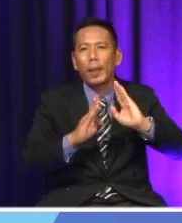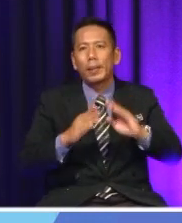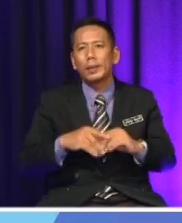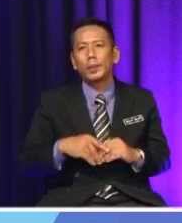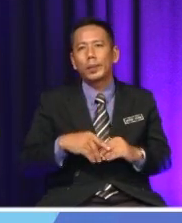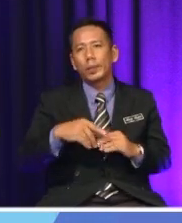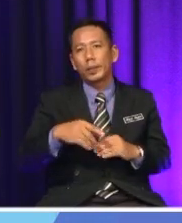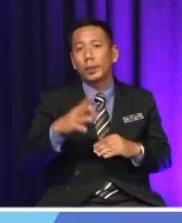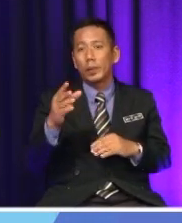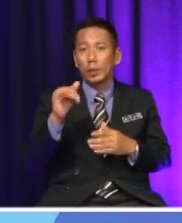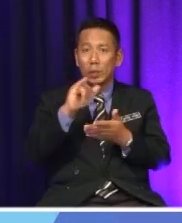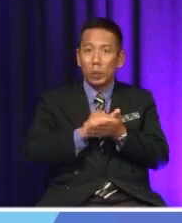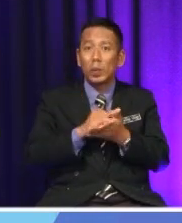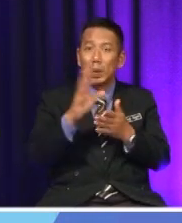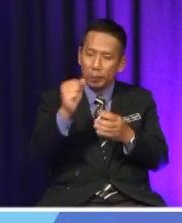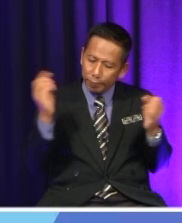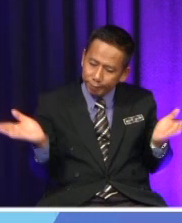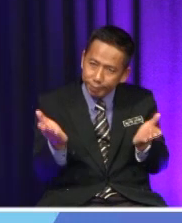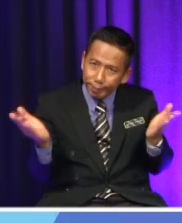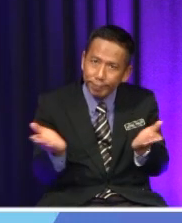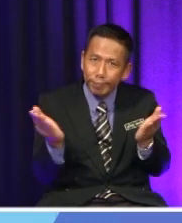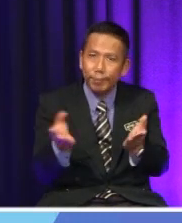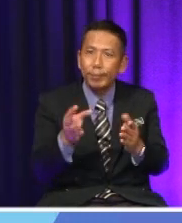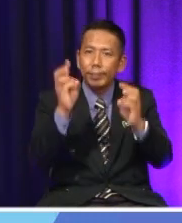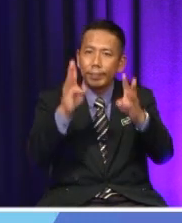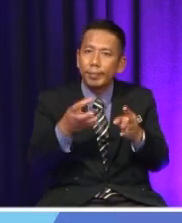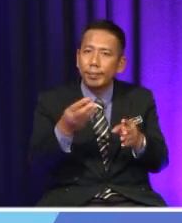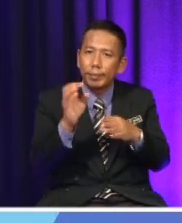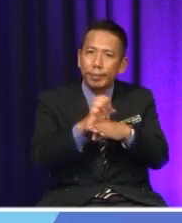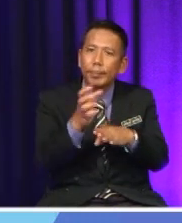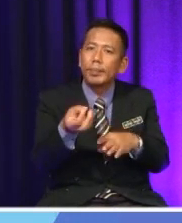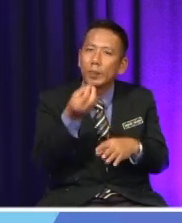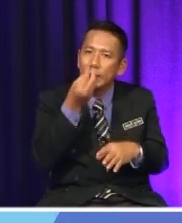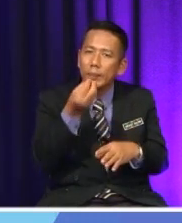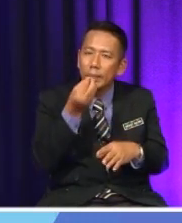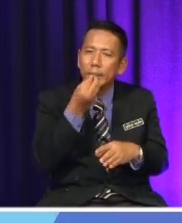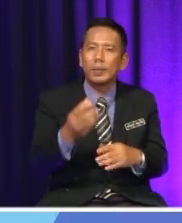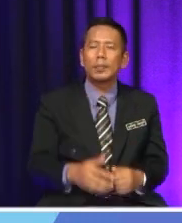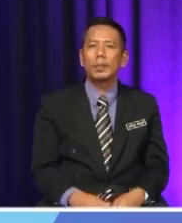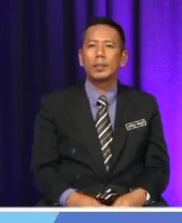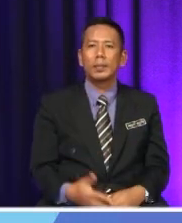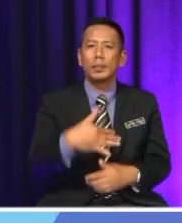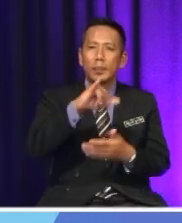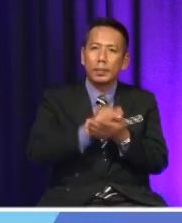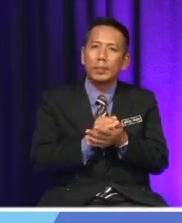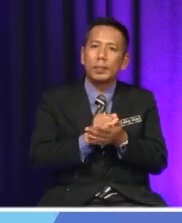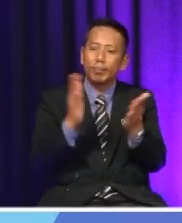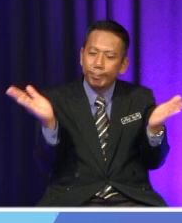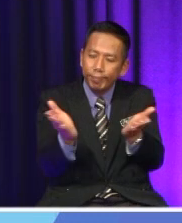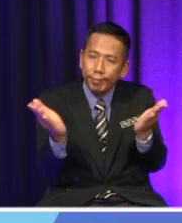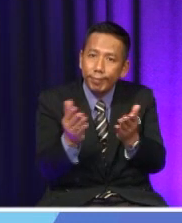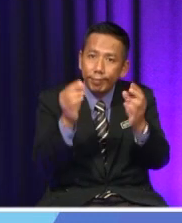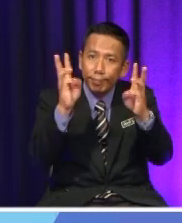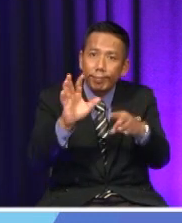boleh menggalakkan warga emas untuk seluruh makan ya dan Selepas itu kita boleh galakkan juga